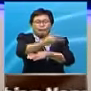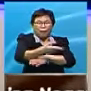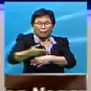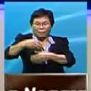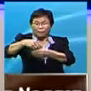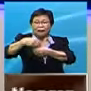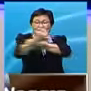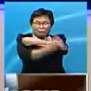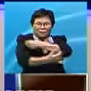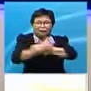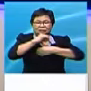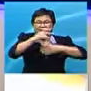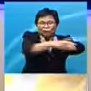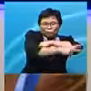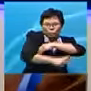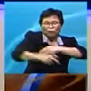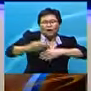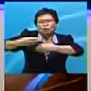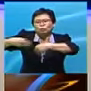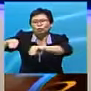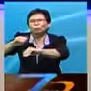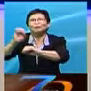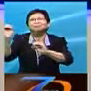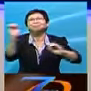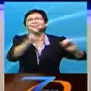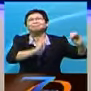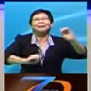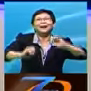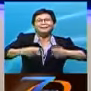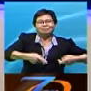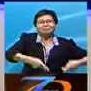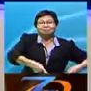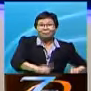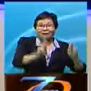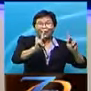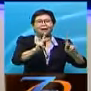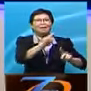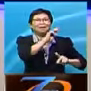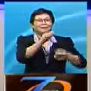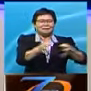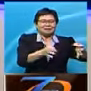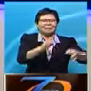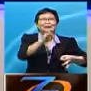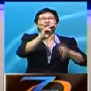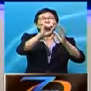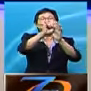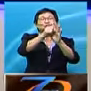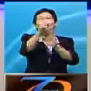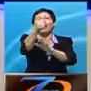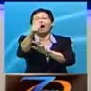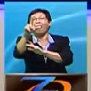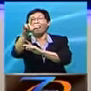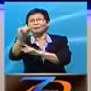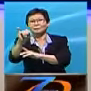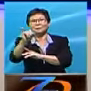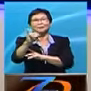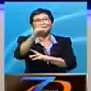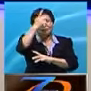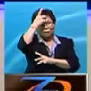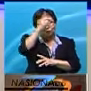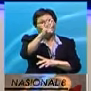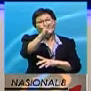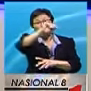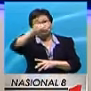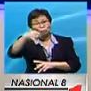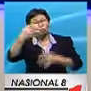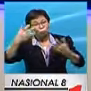dan dikomersialkan pihak luar tanpa kebenaran. Jelas Menteri Sumber Asli dan Alam Sekitar Datuk Seri Dr. Wan Junaidi Tuanku Jaafar,